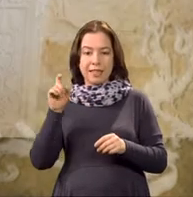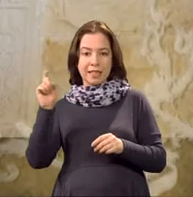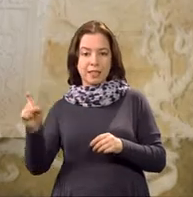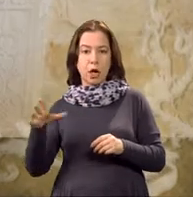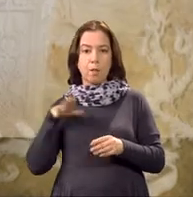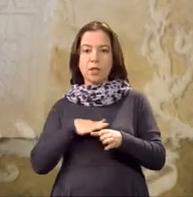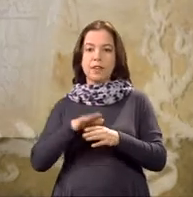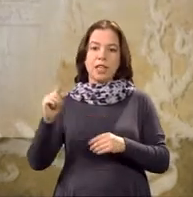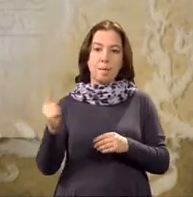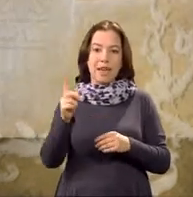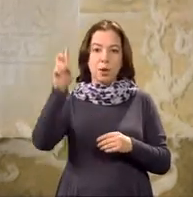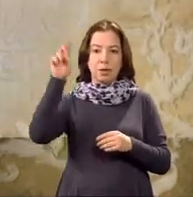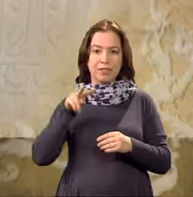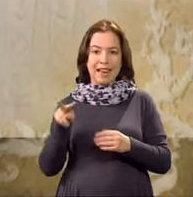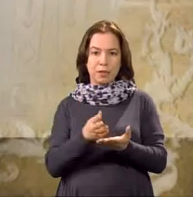літургія.